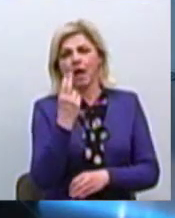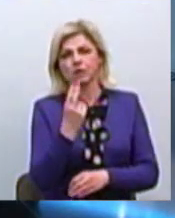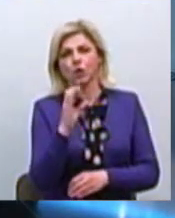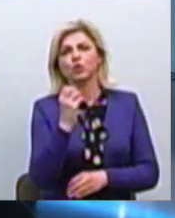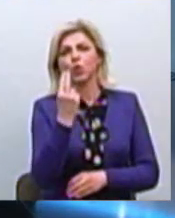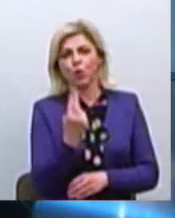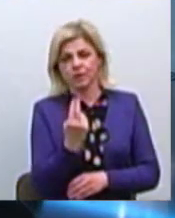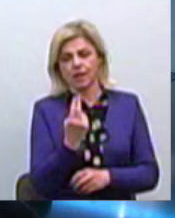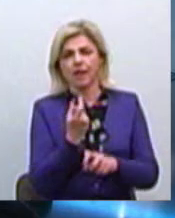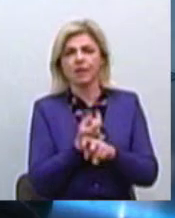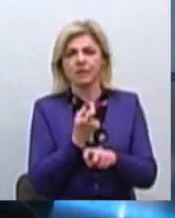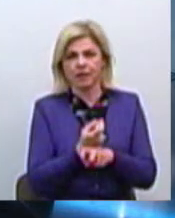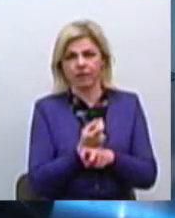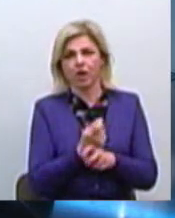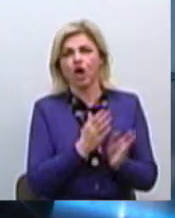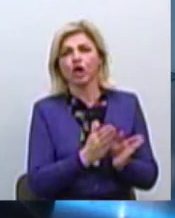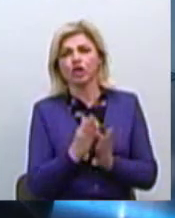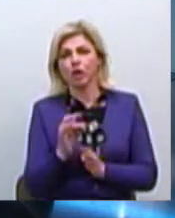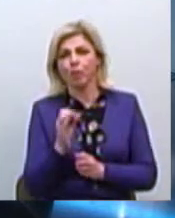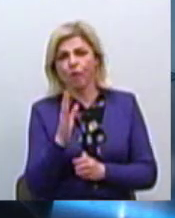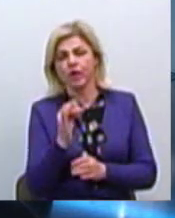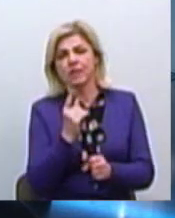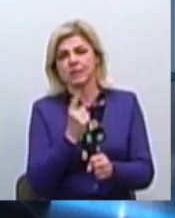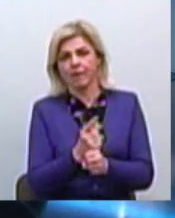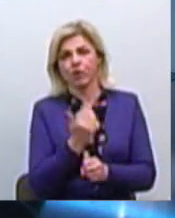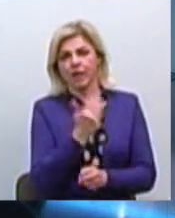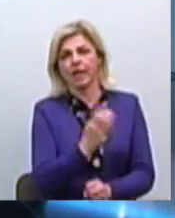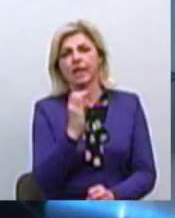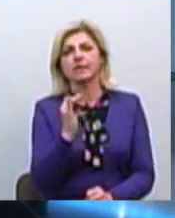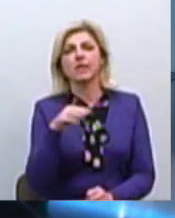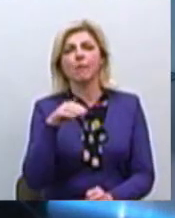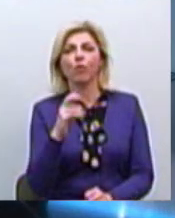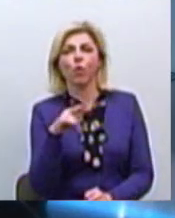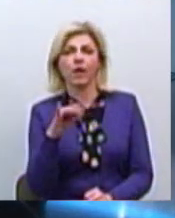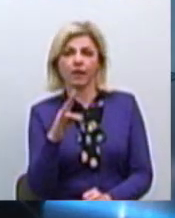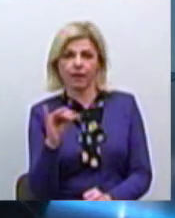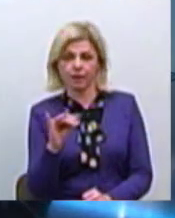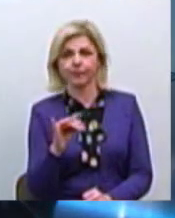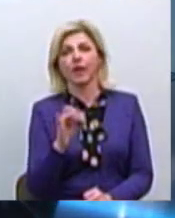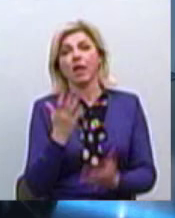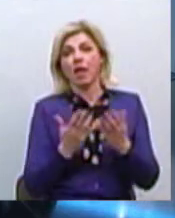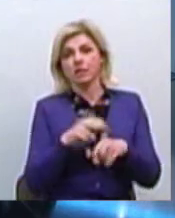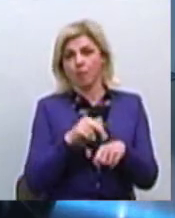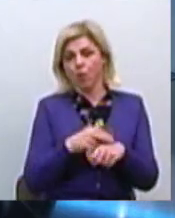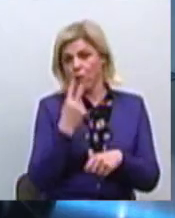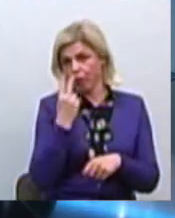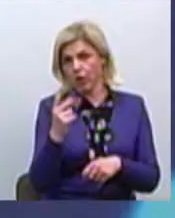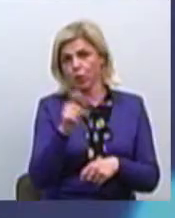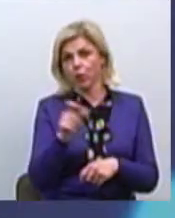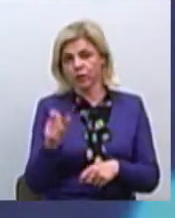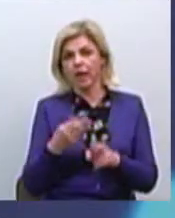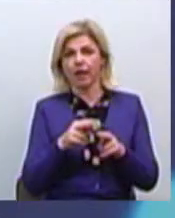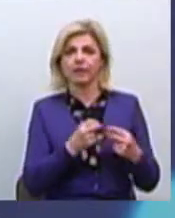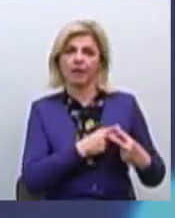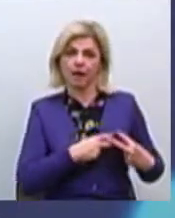націонал-соціалістичного нацистського тоталітарних режимів та заборона їх символіки. Якщо поліцейські помітили людей з цією символікою, вони